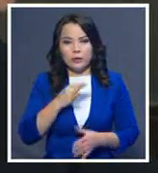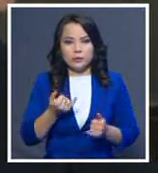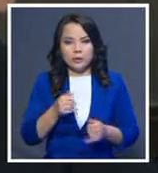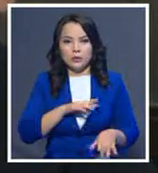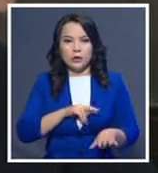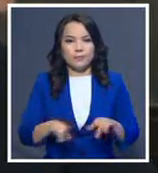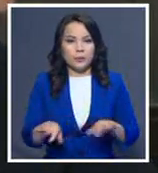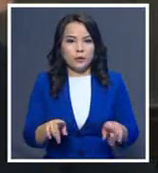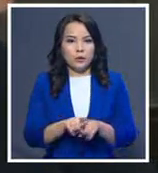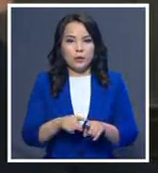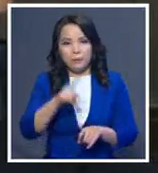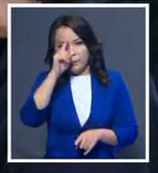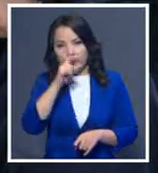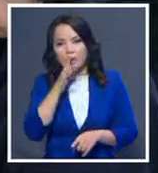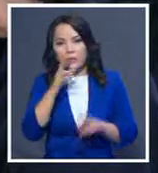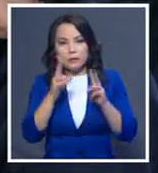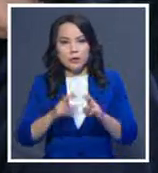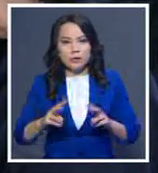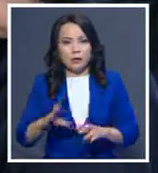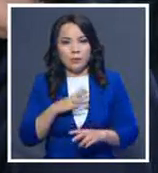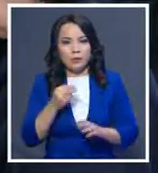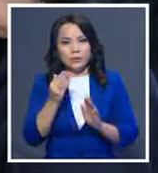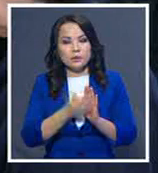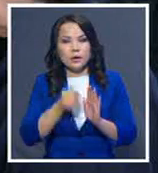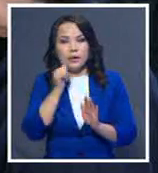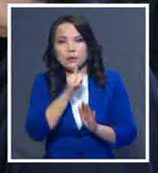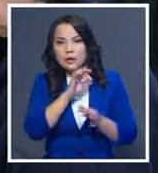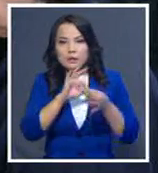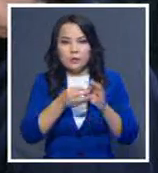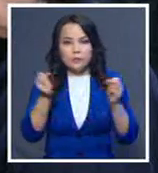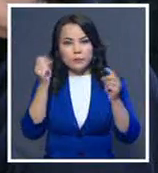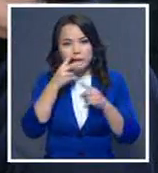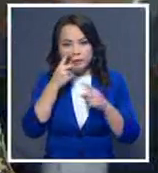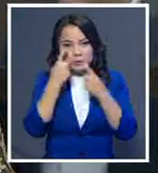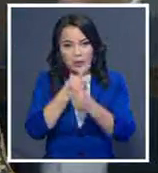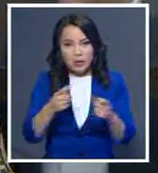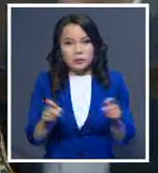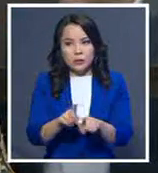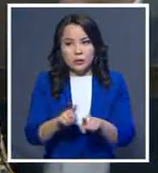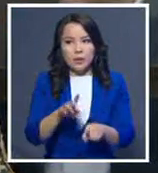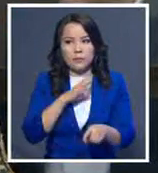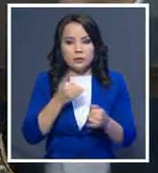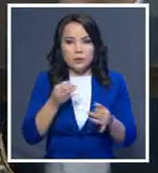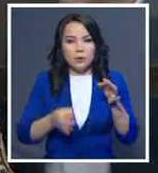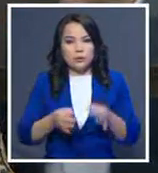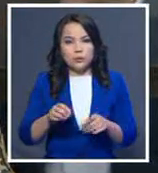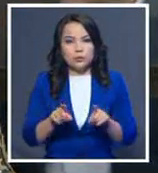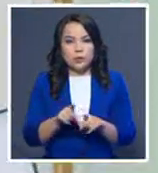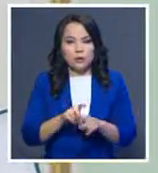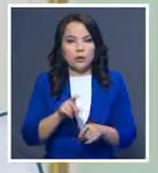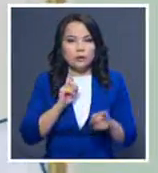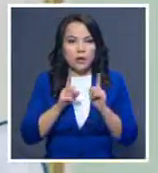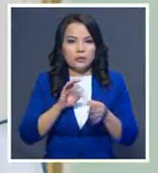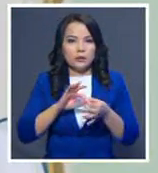бір айдан астам уақыт қарады. Коммерциялық құпиялар жария етілетін болғандықтан сот отырысы жабық түрде өтті.